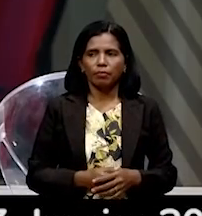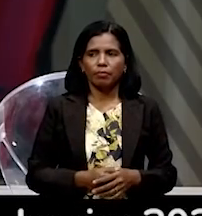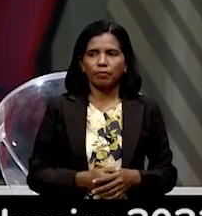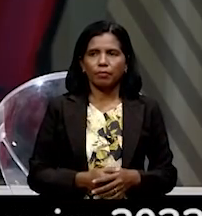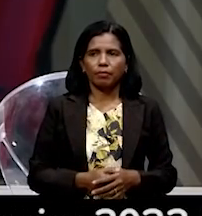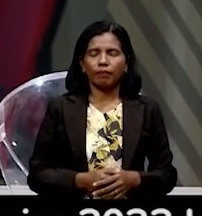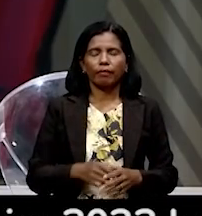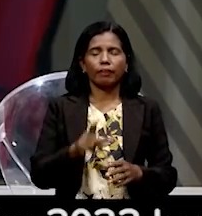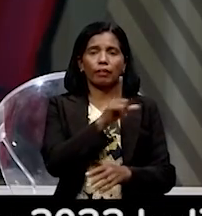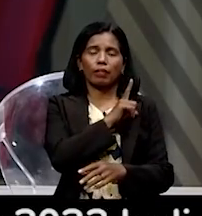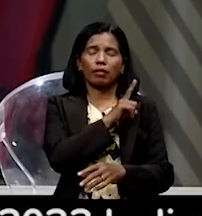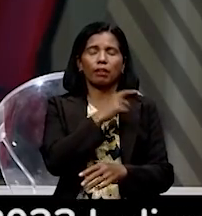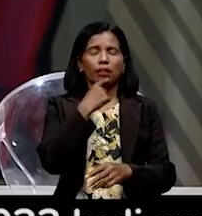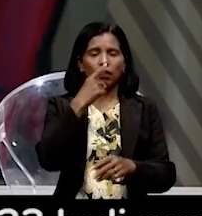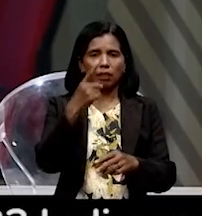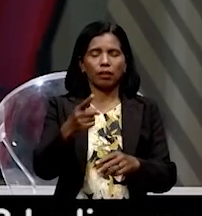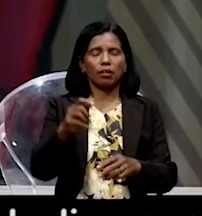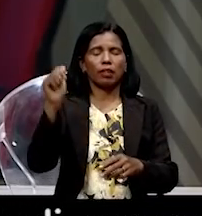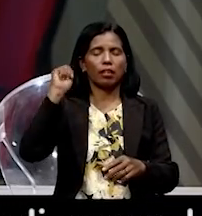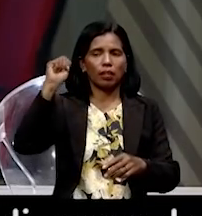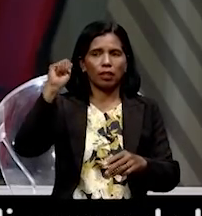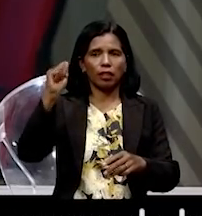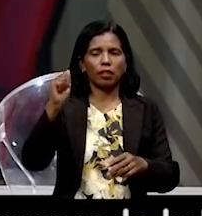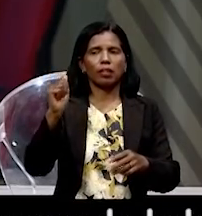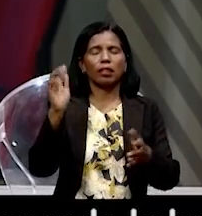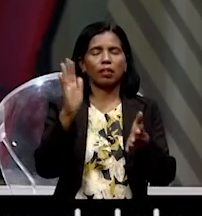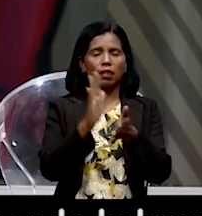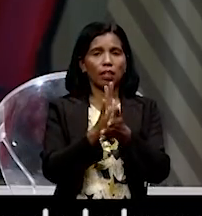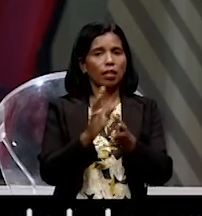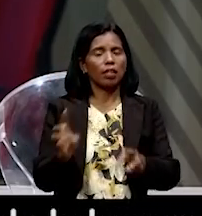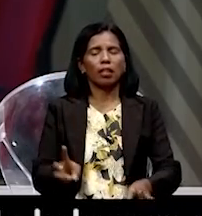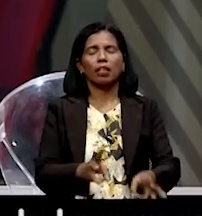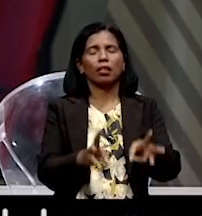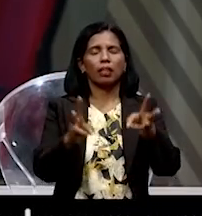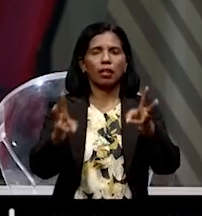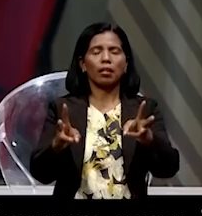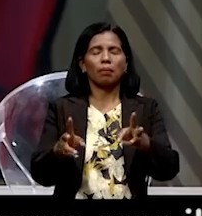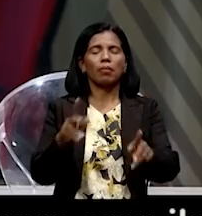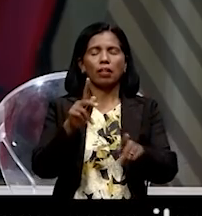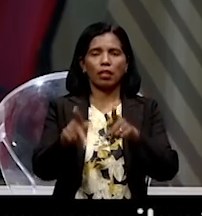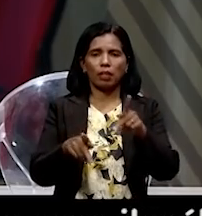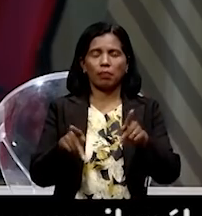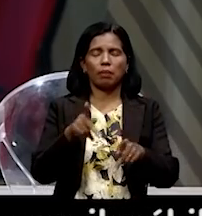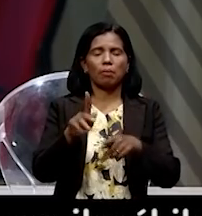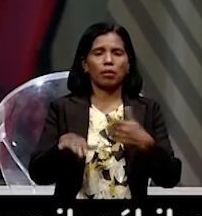Leranan Timur hateteng nia kandidatura seita kadakalang ba jere santuang.